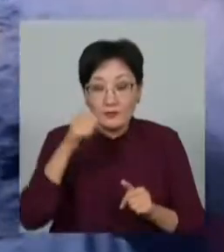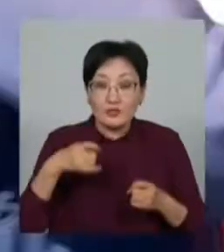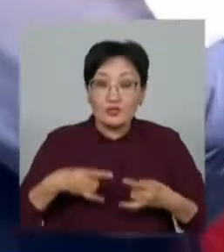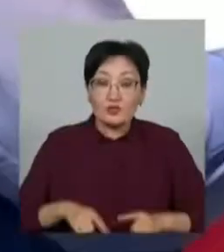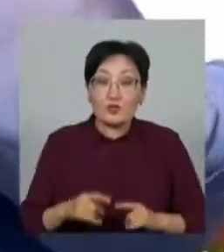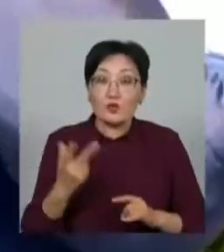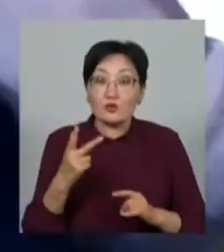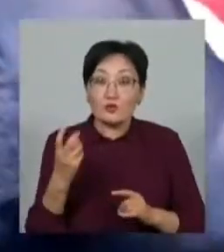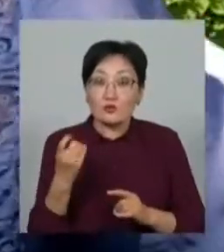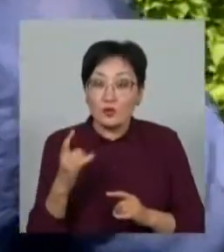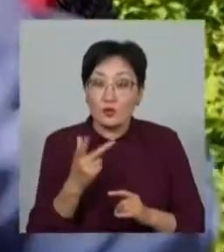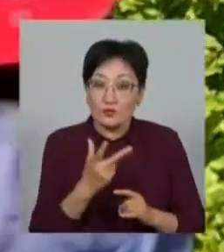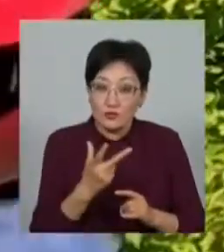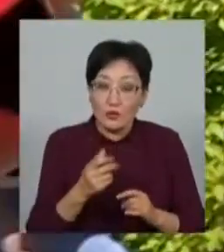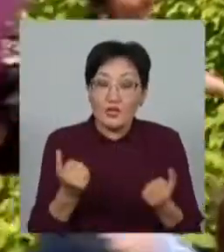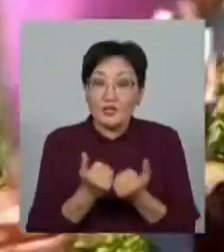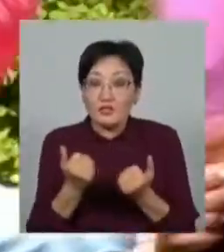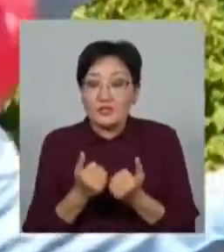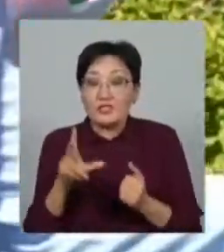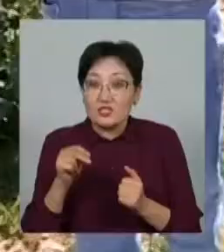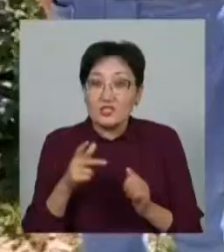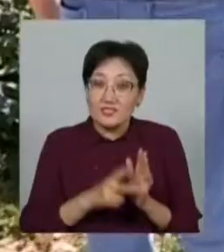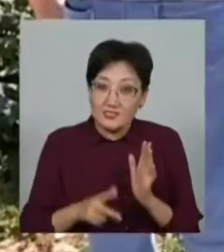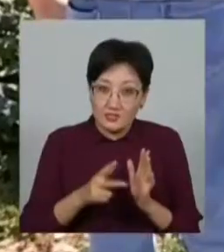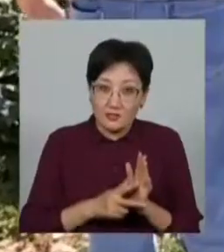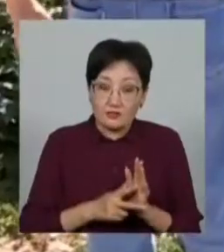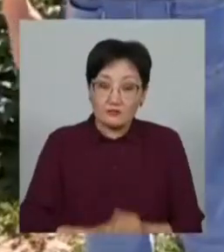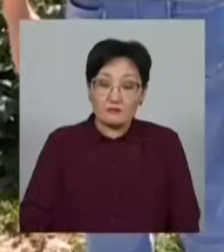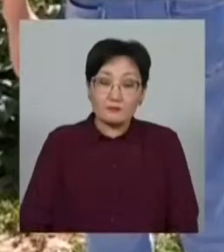ашқан үшемдер саны 3, егіздер саны 88-ге